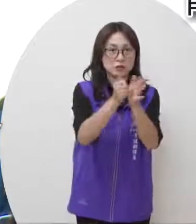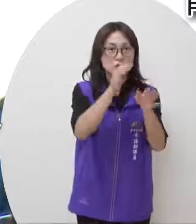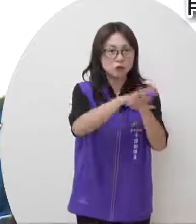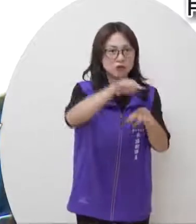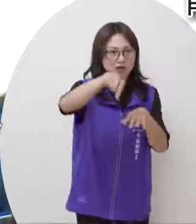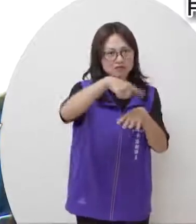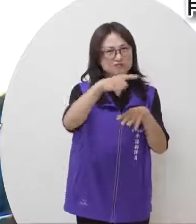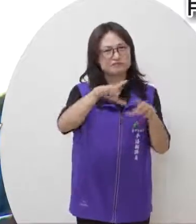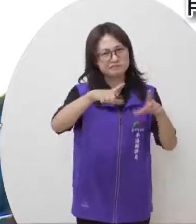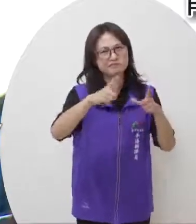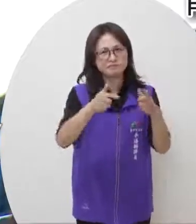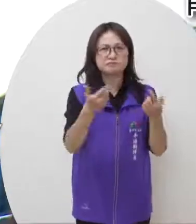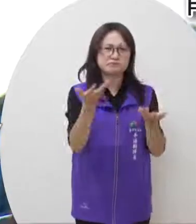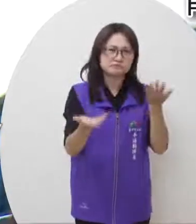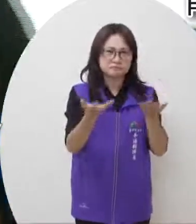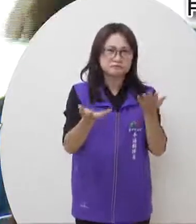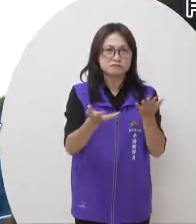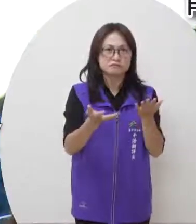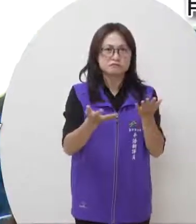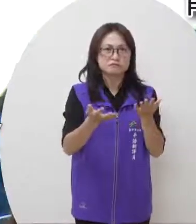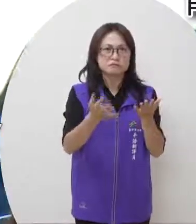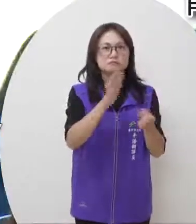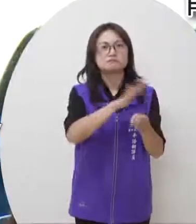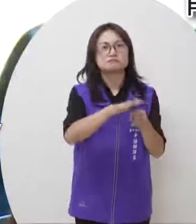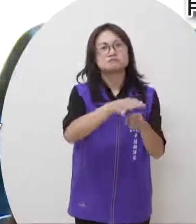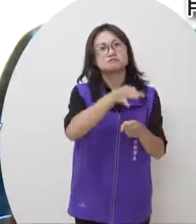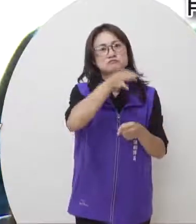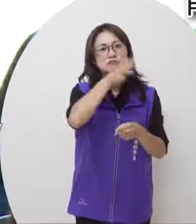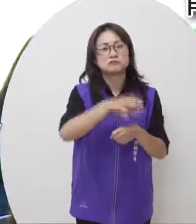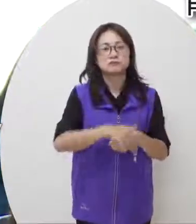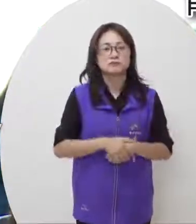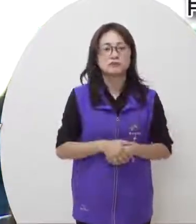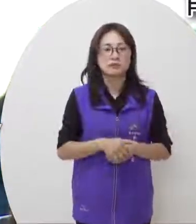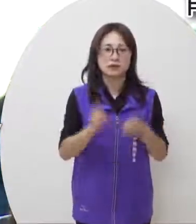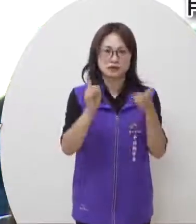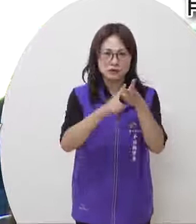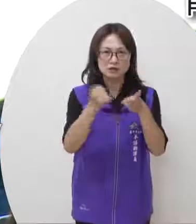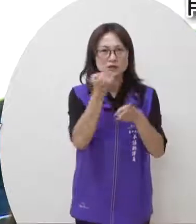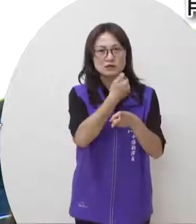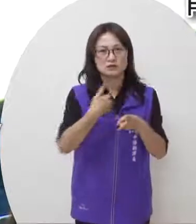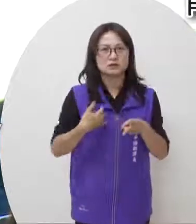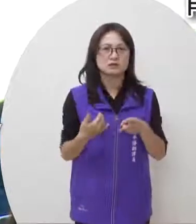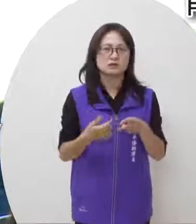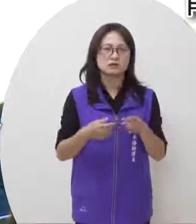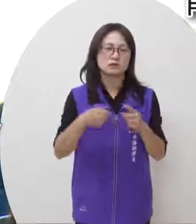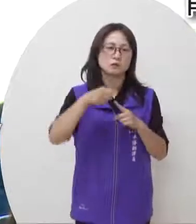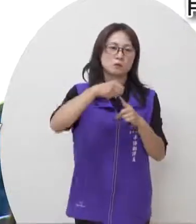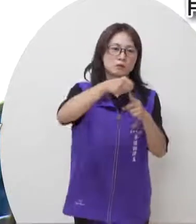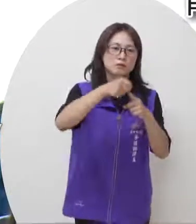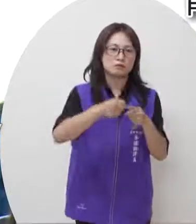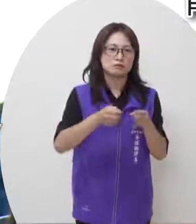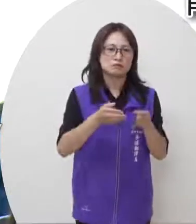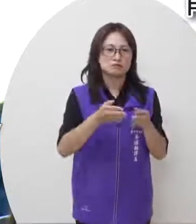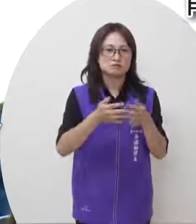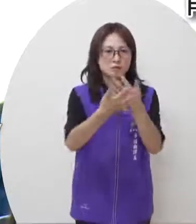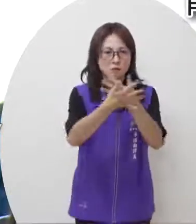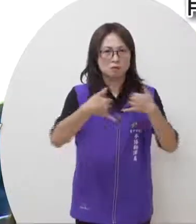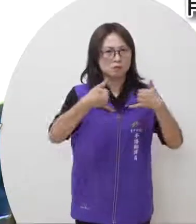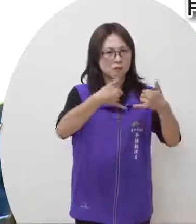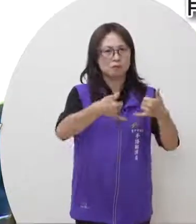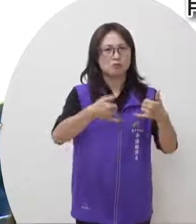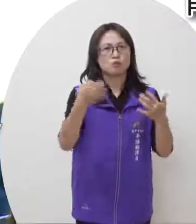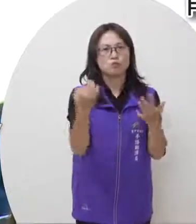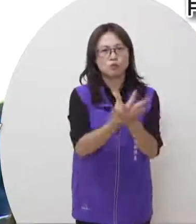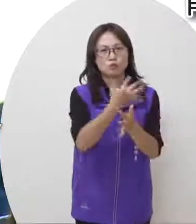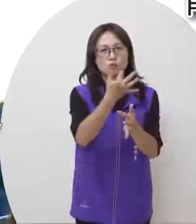和。那也有可能是我们的公车相关的服务或是大众运输路网还没那么完整，所以也是为什么从去年